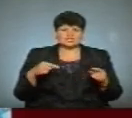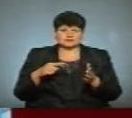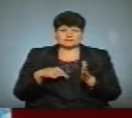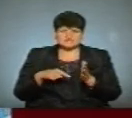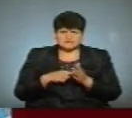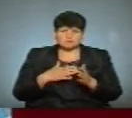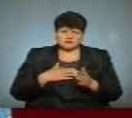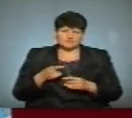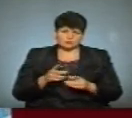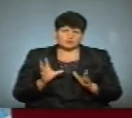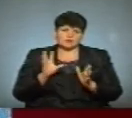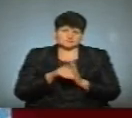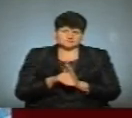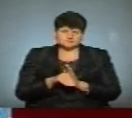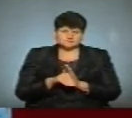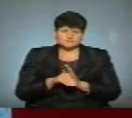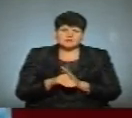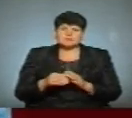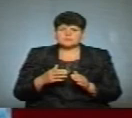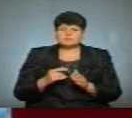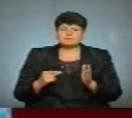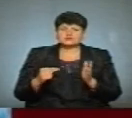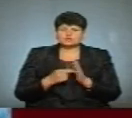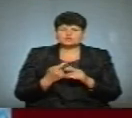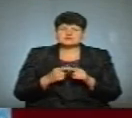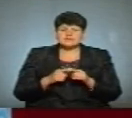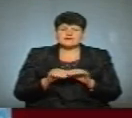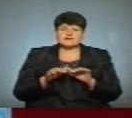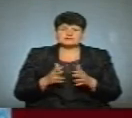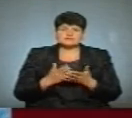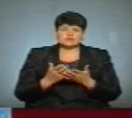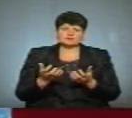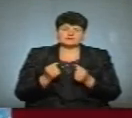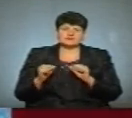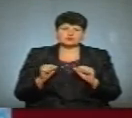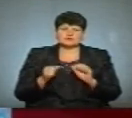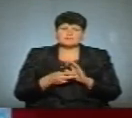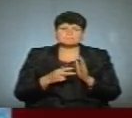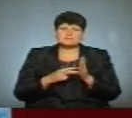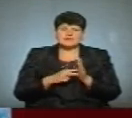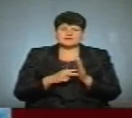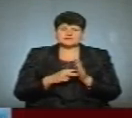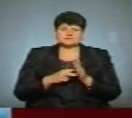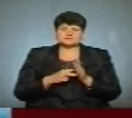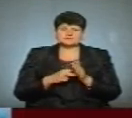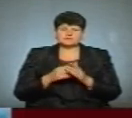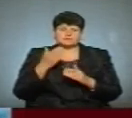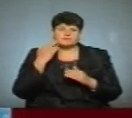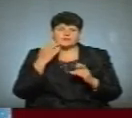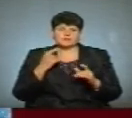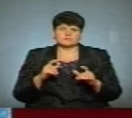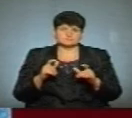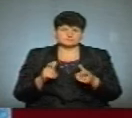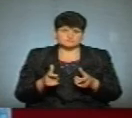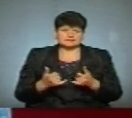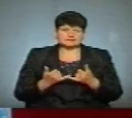зокрема ми у Тернополі. Метою даної акції є отримати від уряду план виходу з карантину